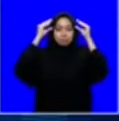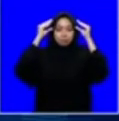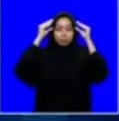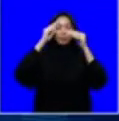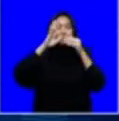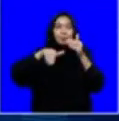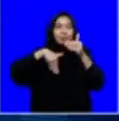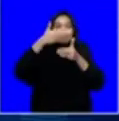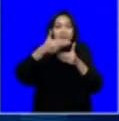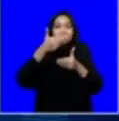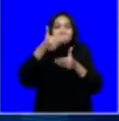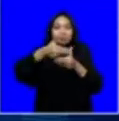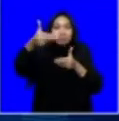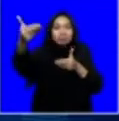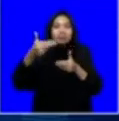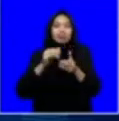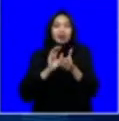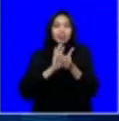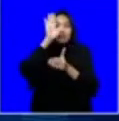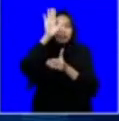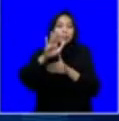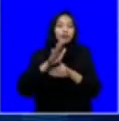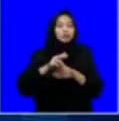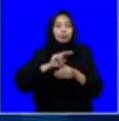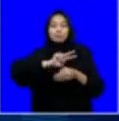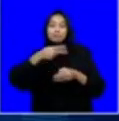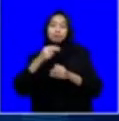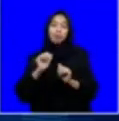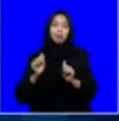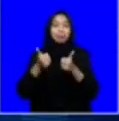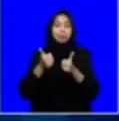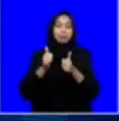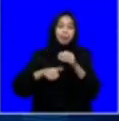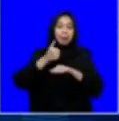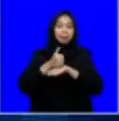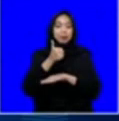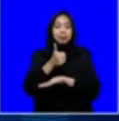setiap institusi pendidikan. Marilah berikut.